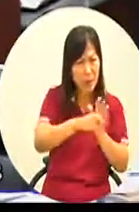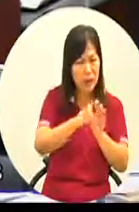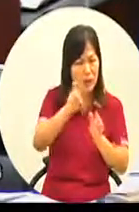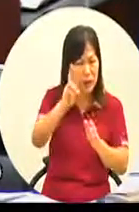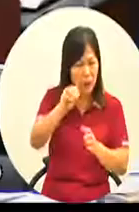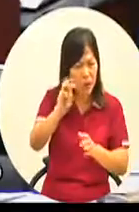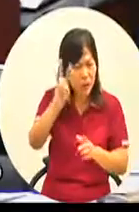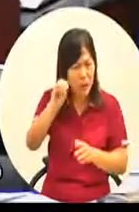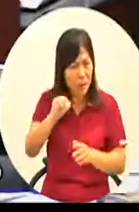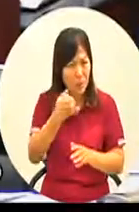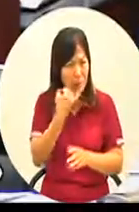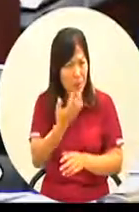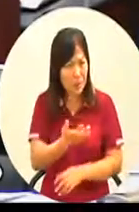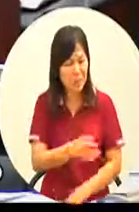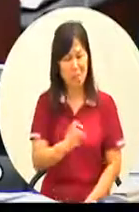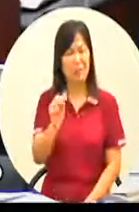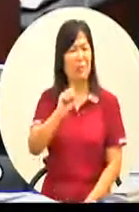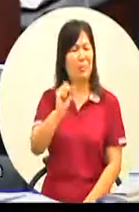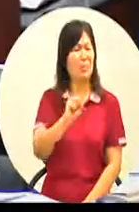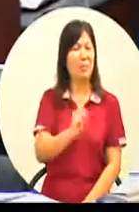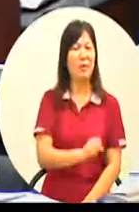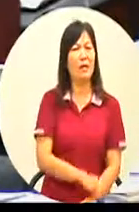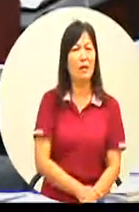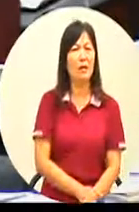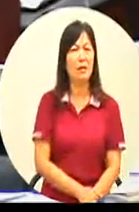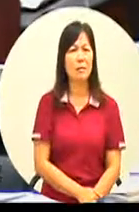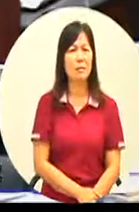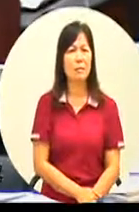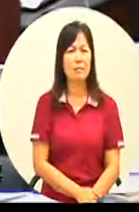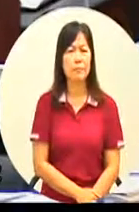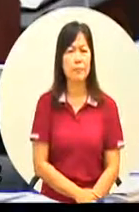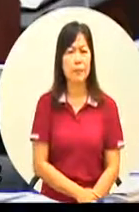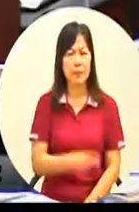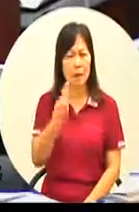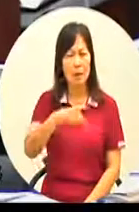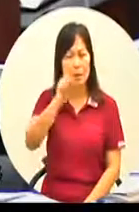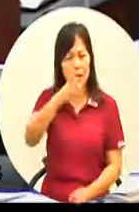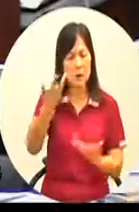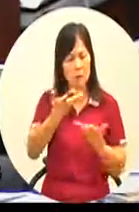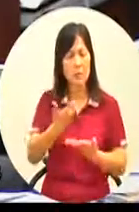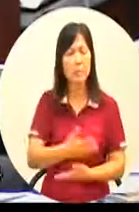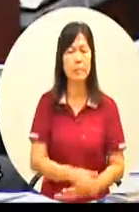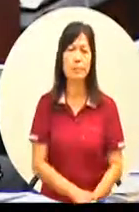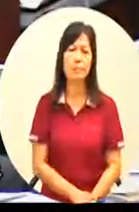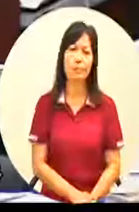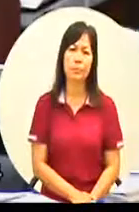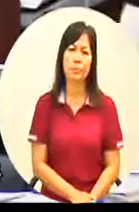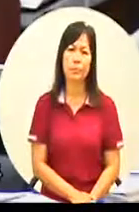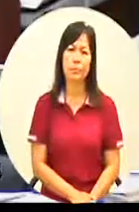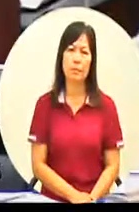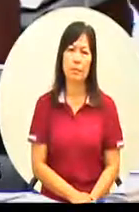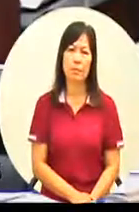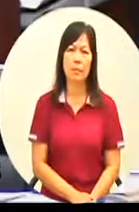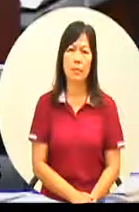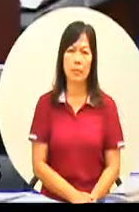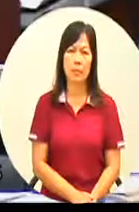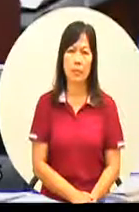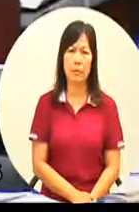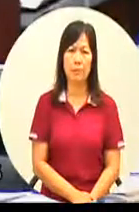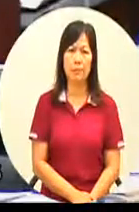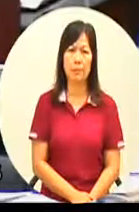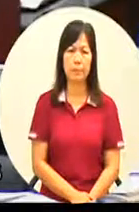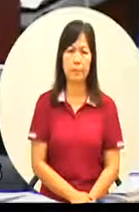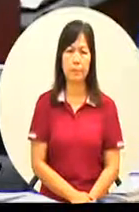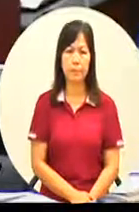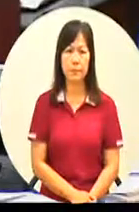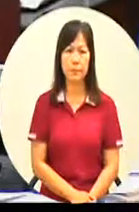来？不可以啦，无可能。哦，啊，佫有一个问题啦，即道吼，安